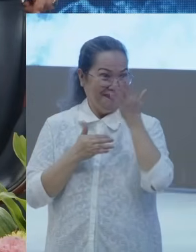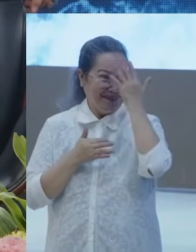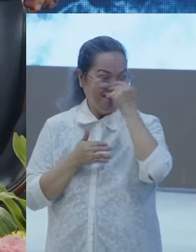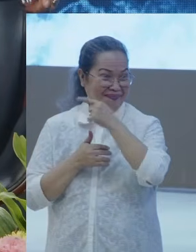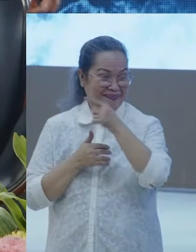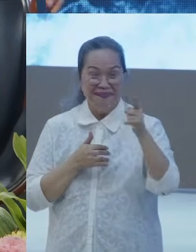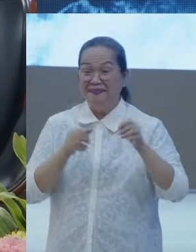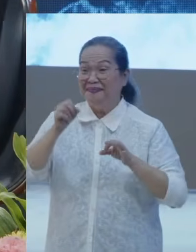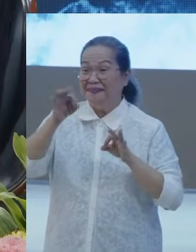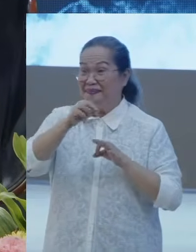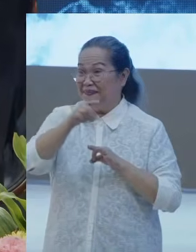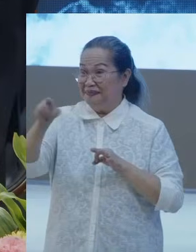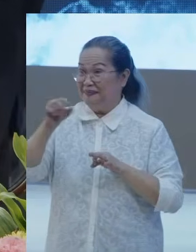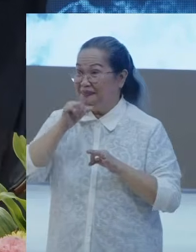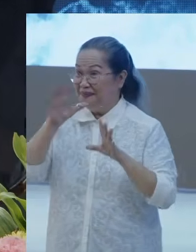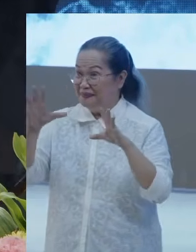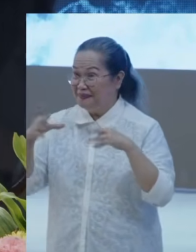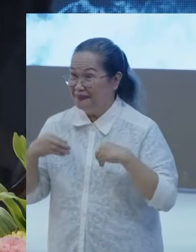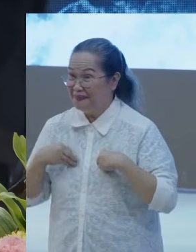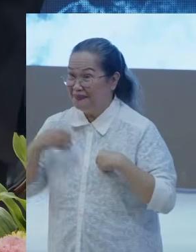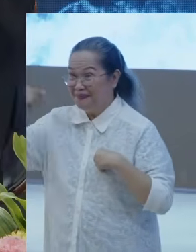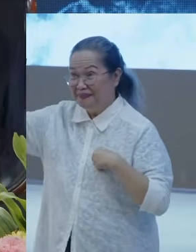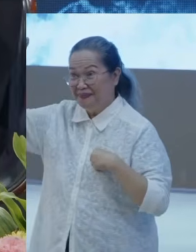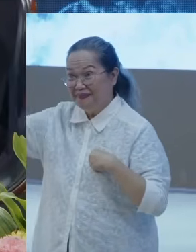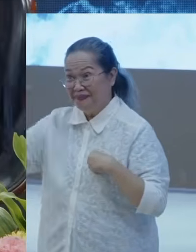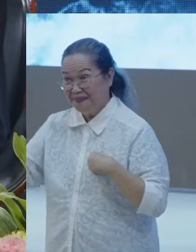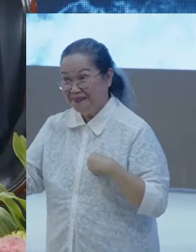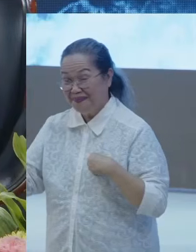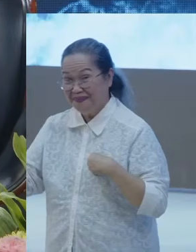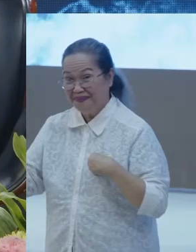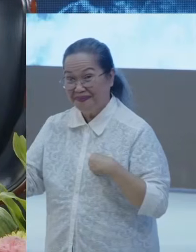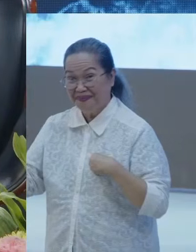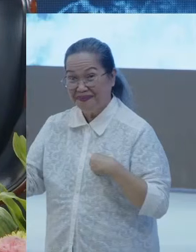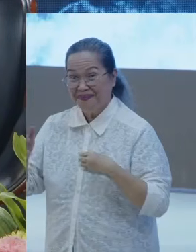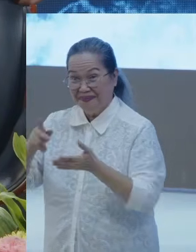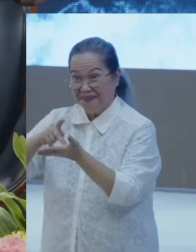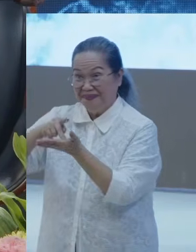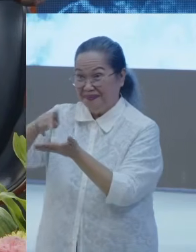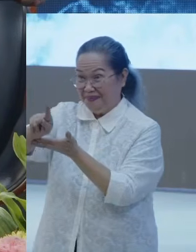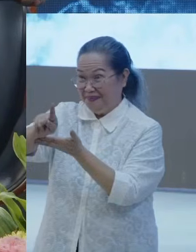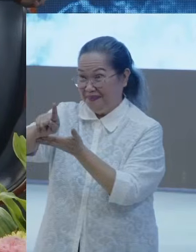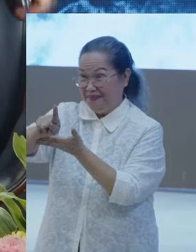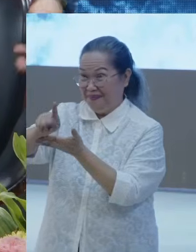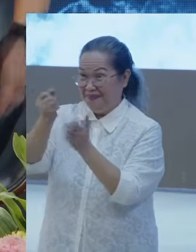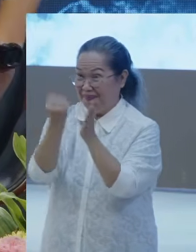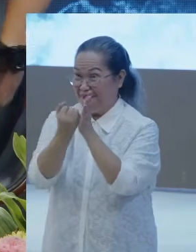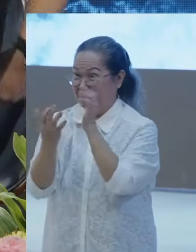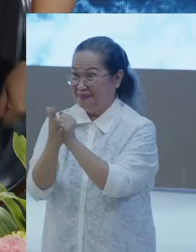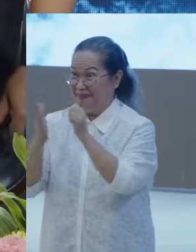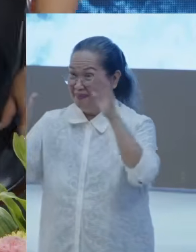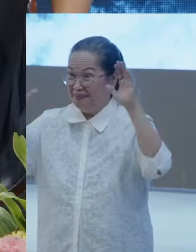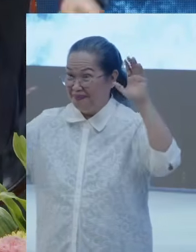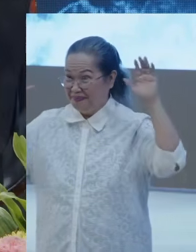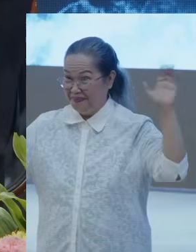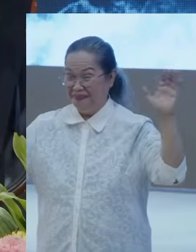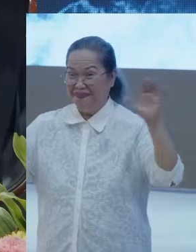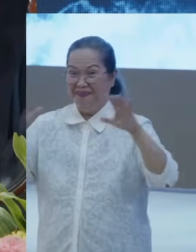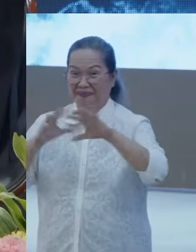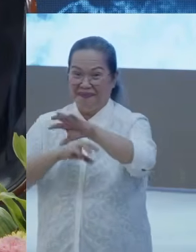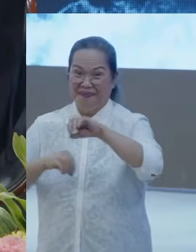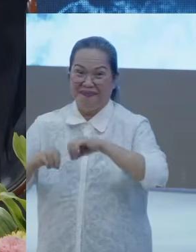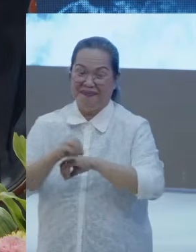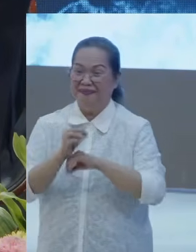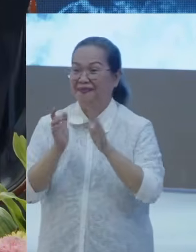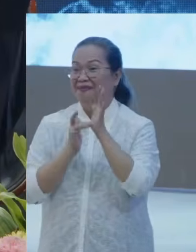Sapagkat kung hindi ka tanggap-tanggap sa Diyos, ang kanyang pagbabayad sala sa krus, si Jesus ay mananatili